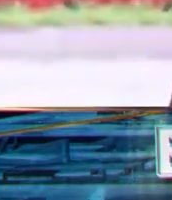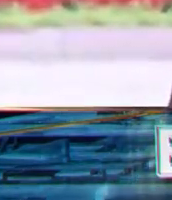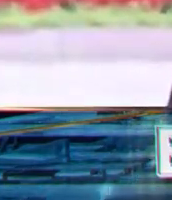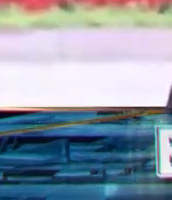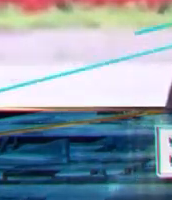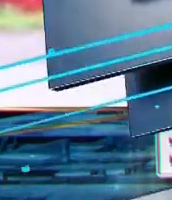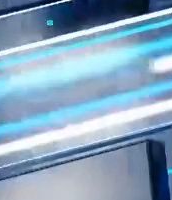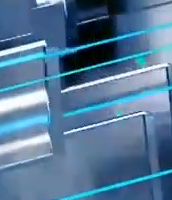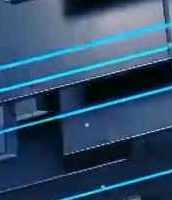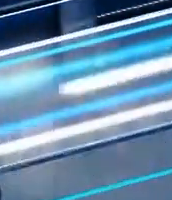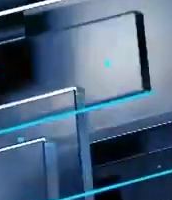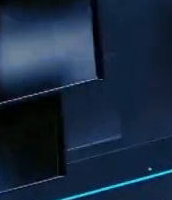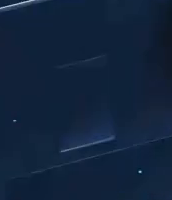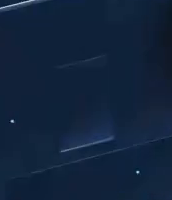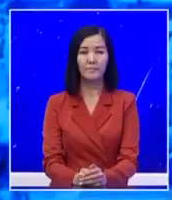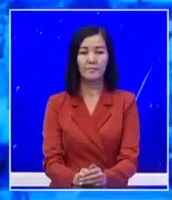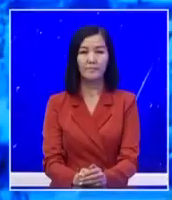жұмды.